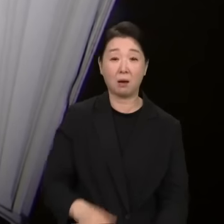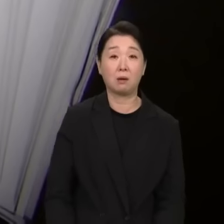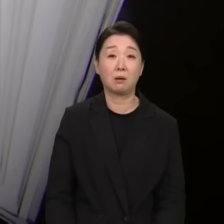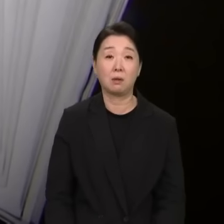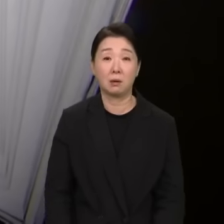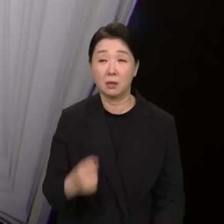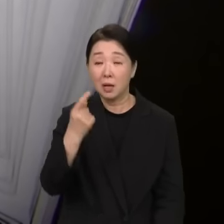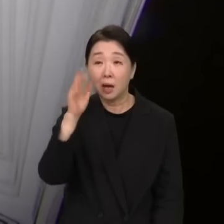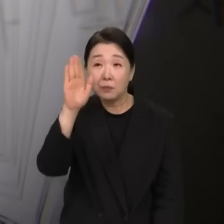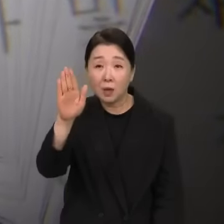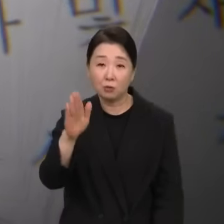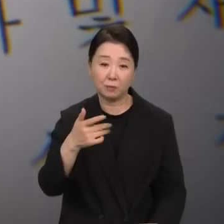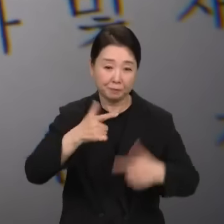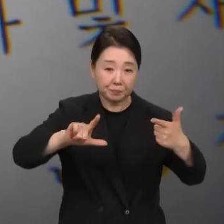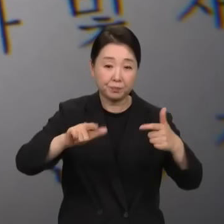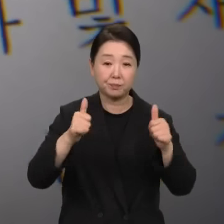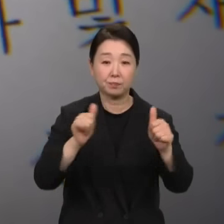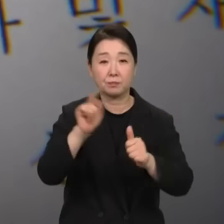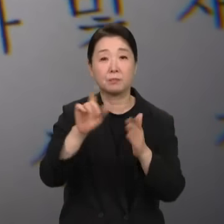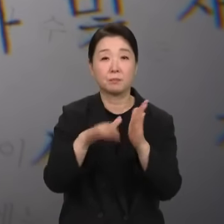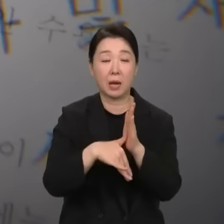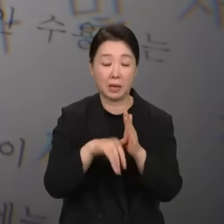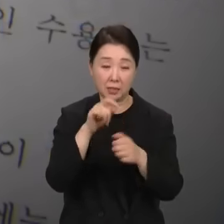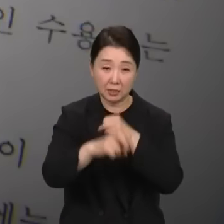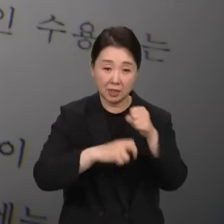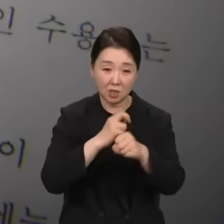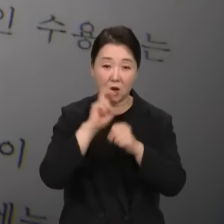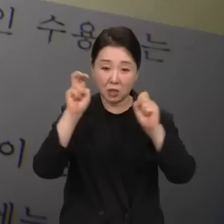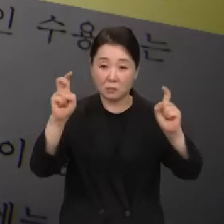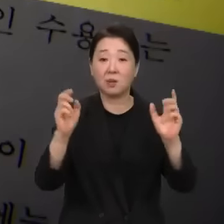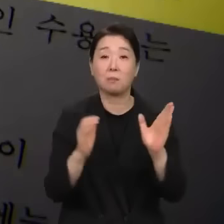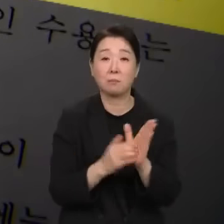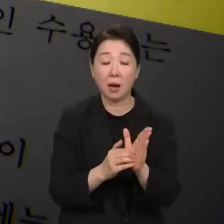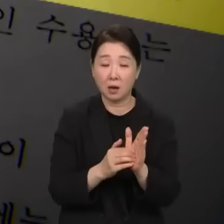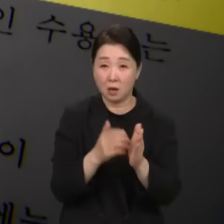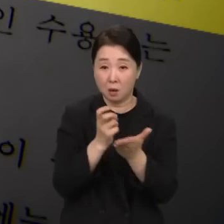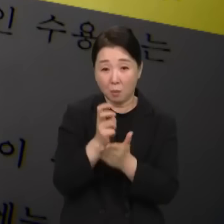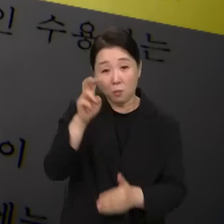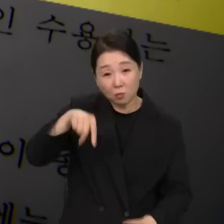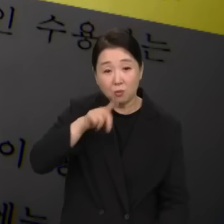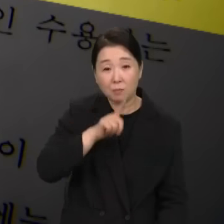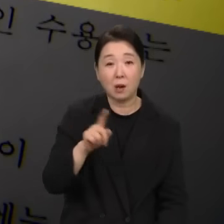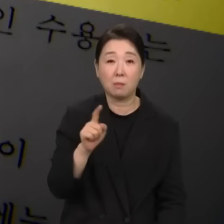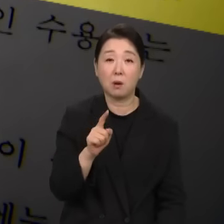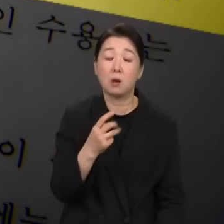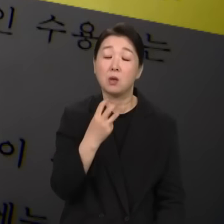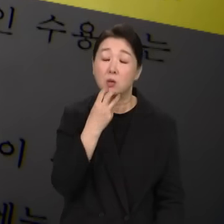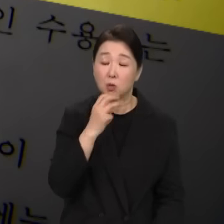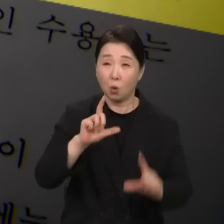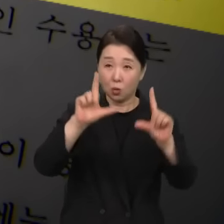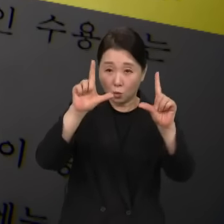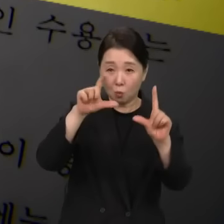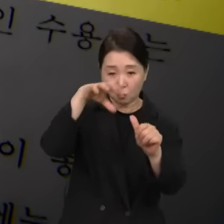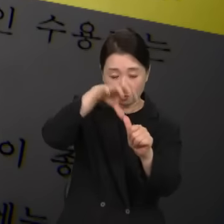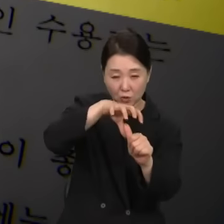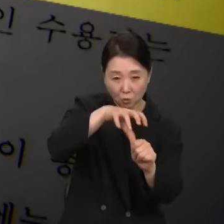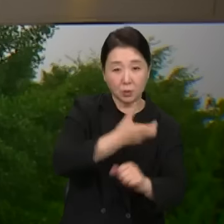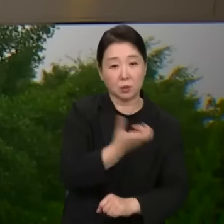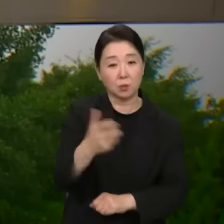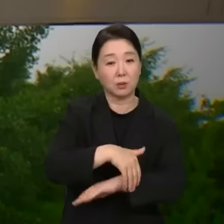달 뒤인 항소심에서 징역 20년형이 유지됐고 법무부 예규에 따라 서울 동부구치소로 이송될